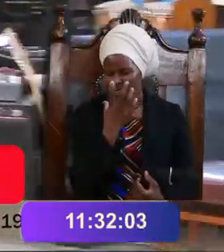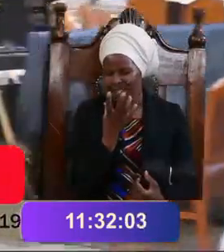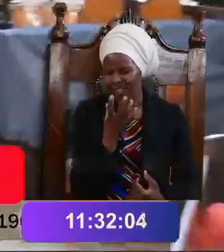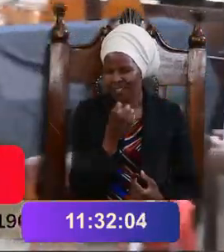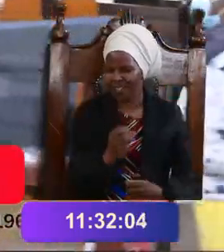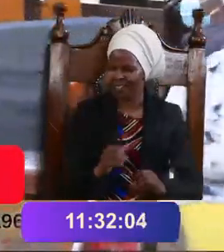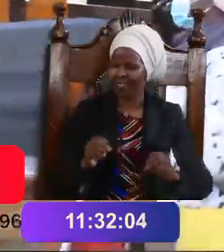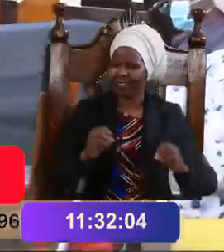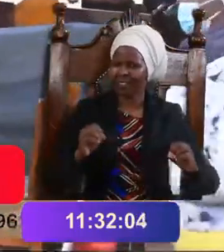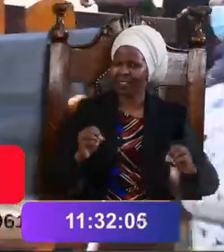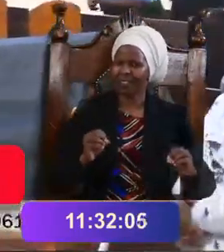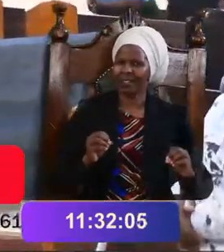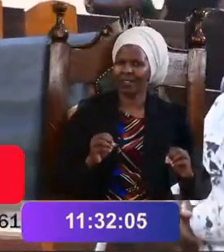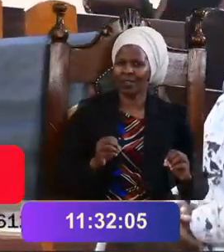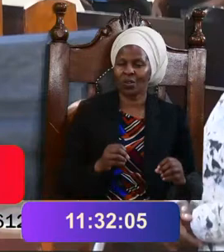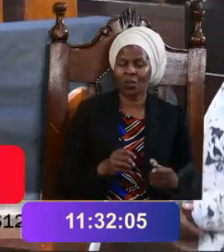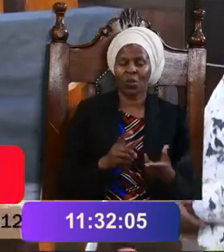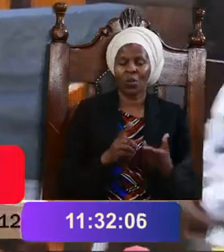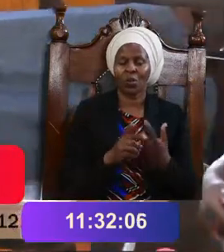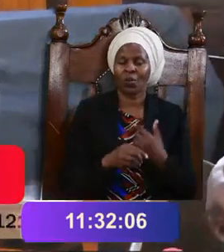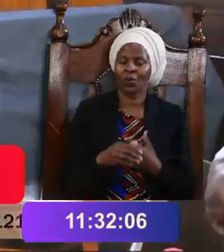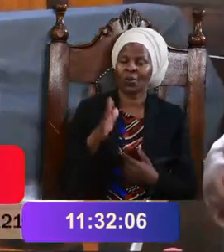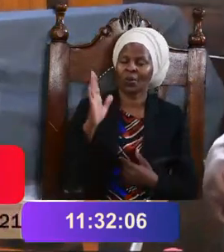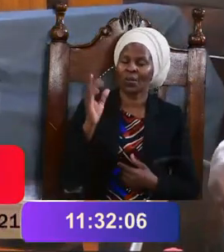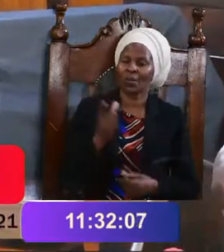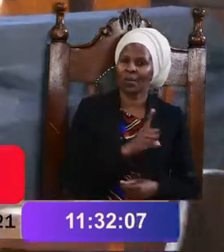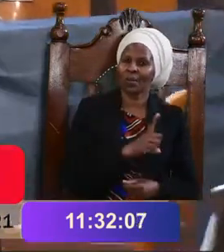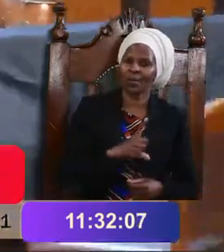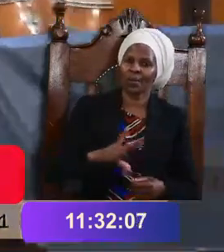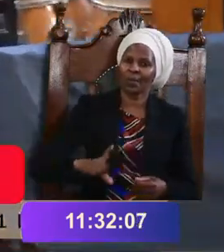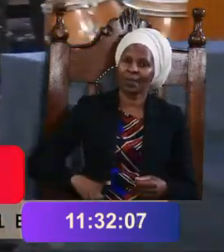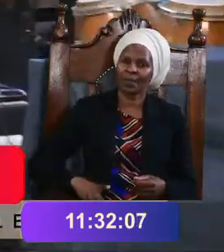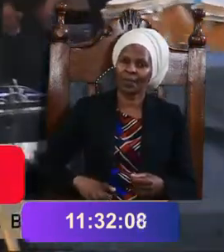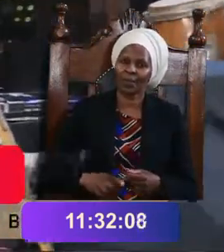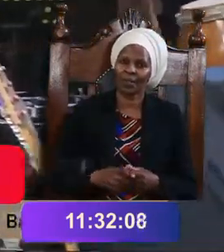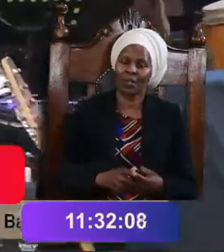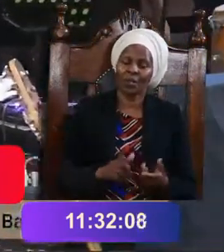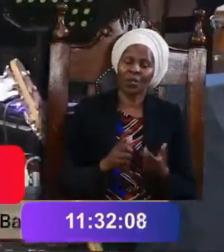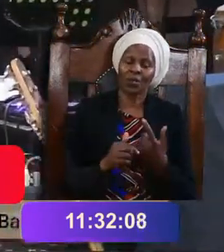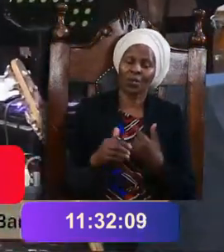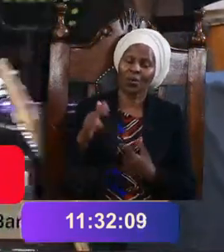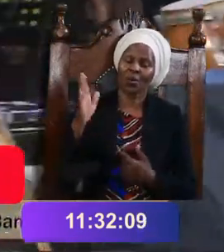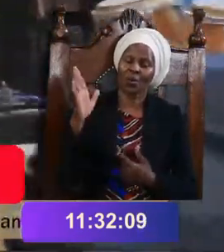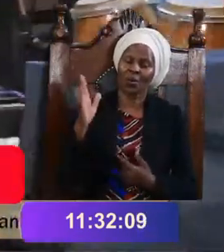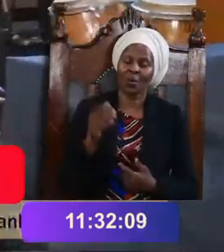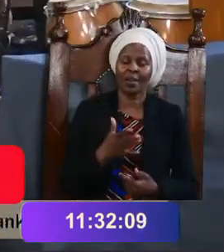Sioni haya kwa Bwana, kwake ni